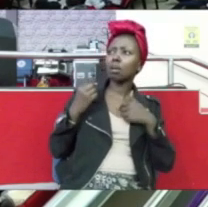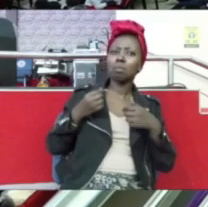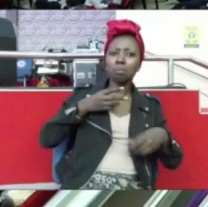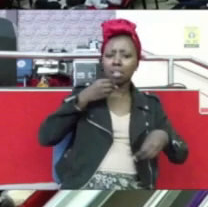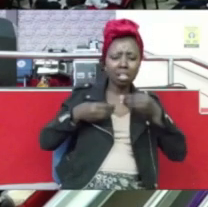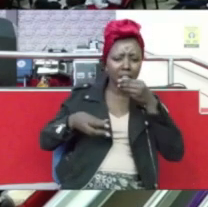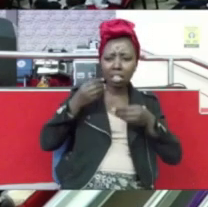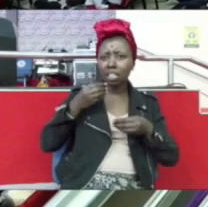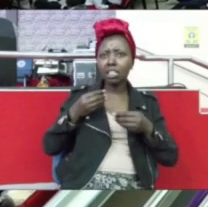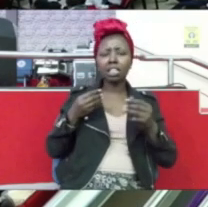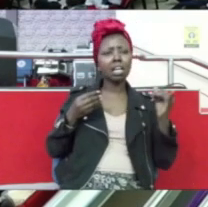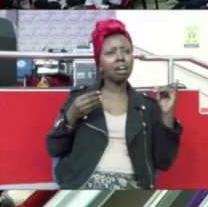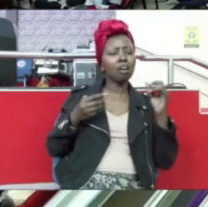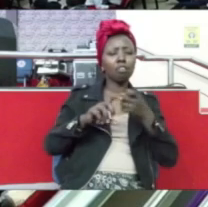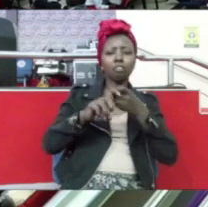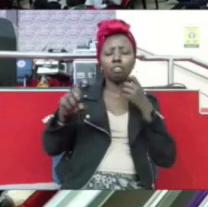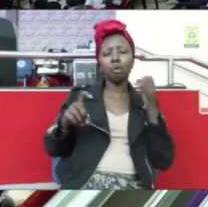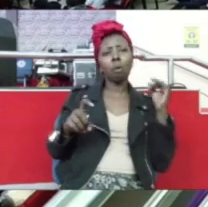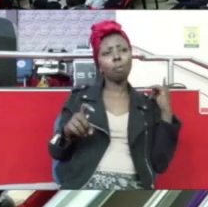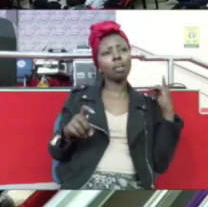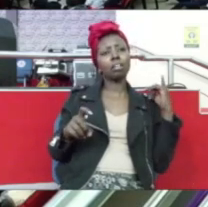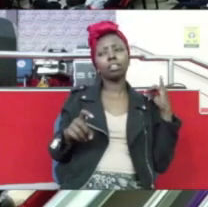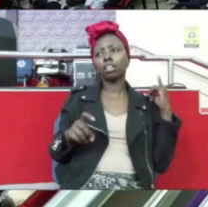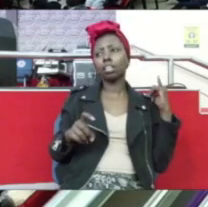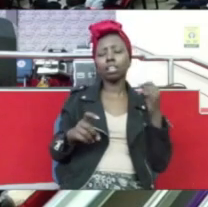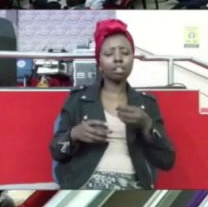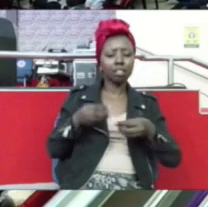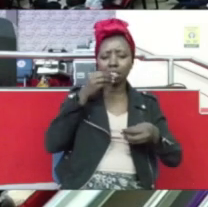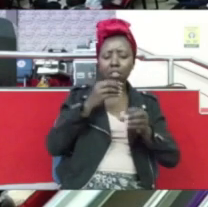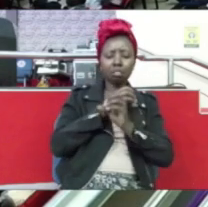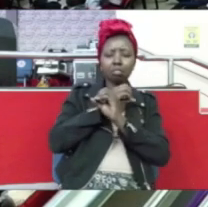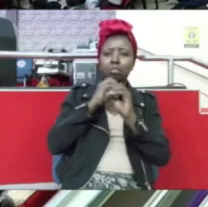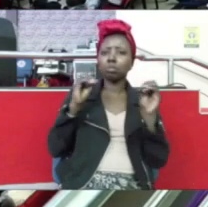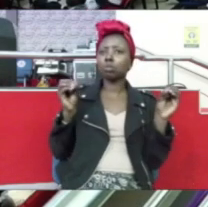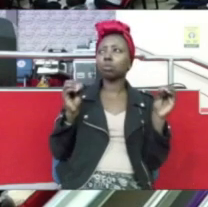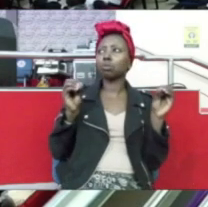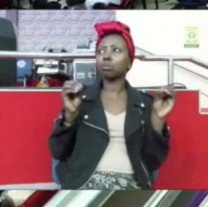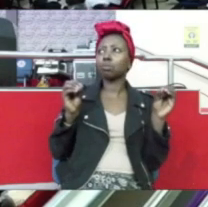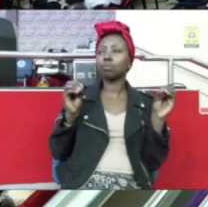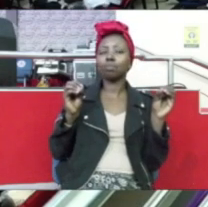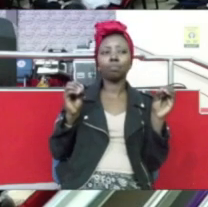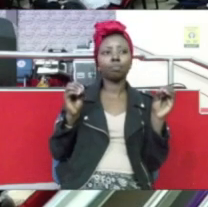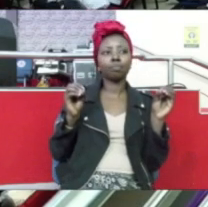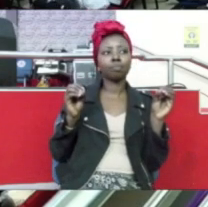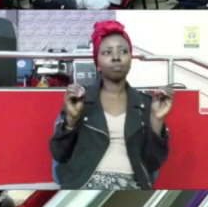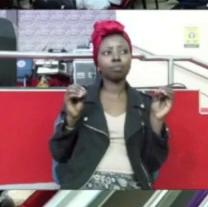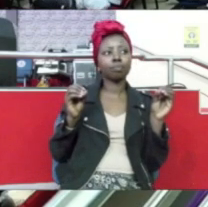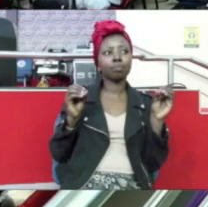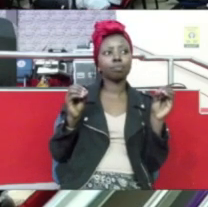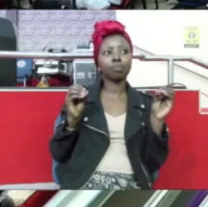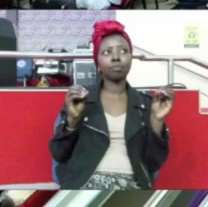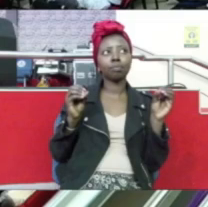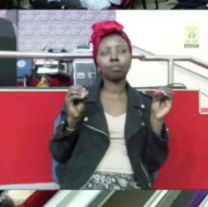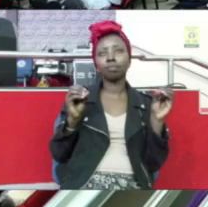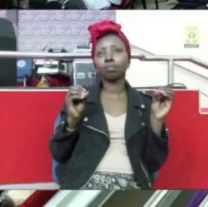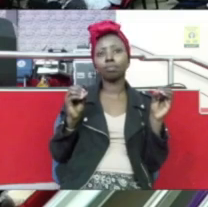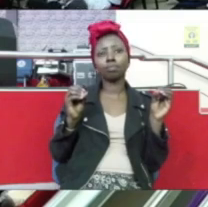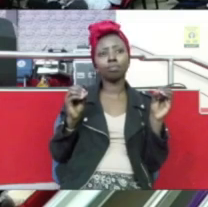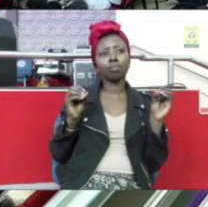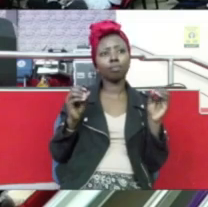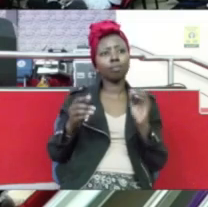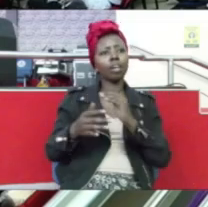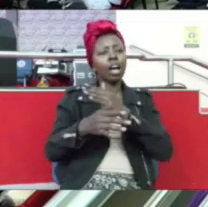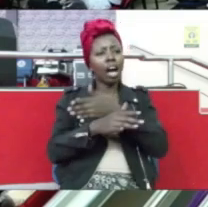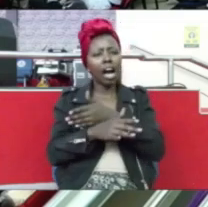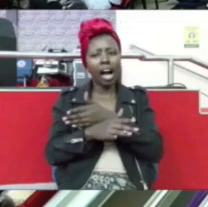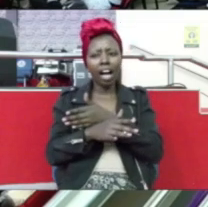since yesterday. Kuna wakati mtu ataingia kwenye kanisa na ataambia mchungaji sijakula kutoka jana. After